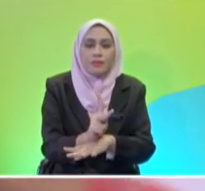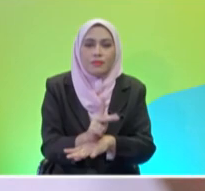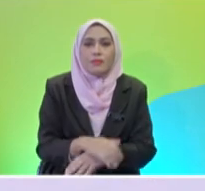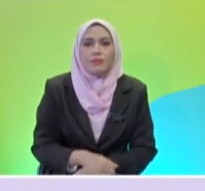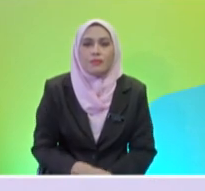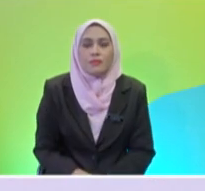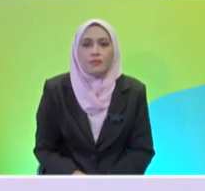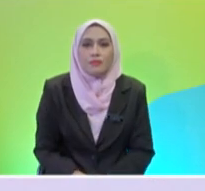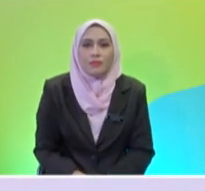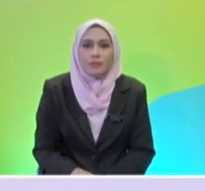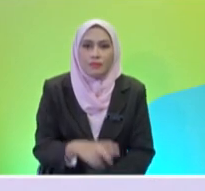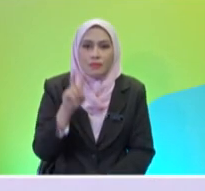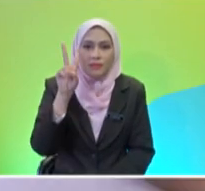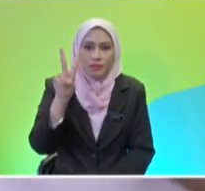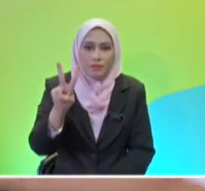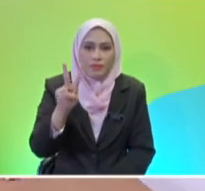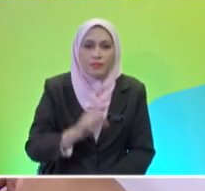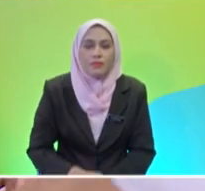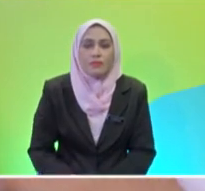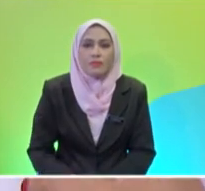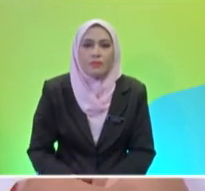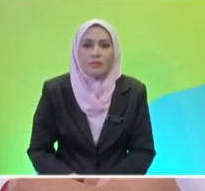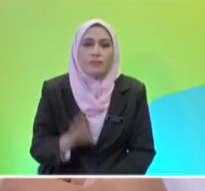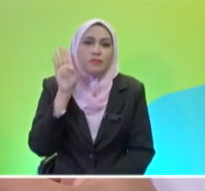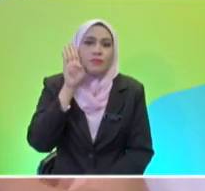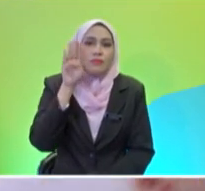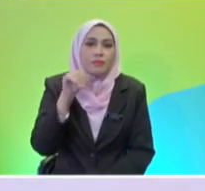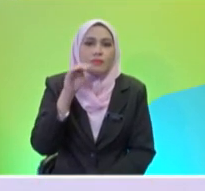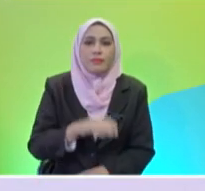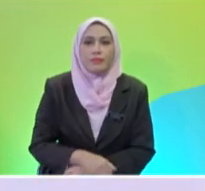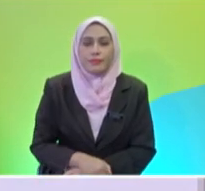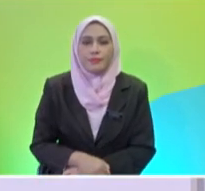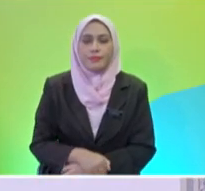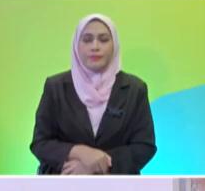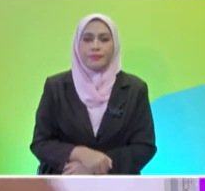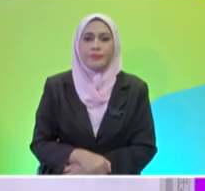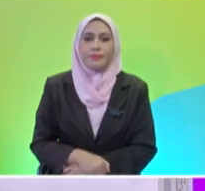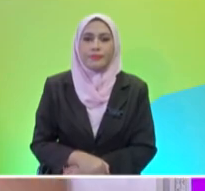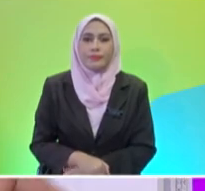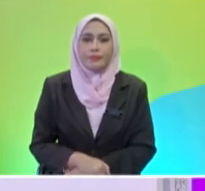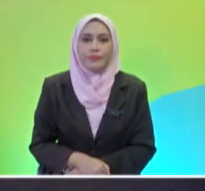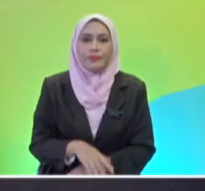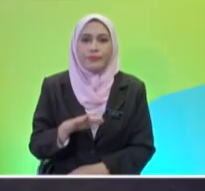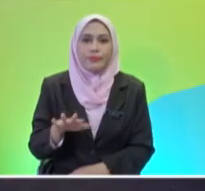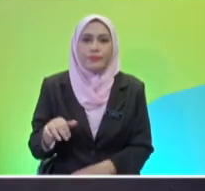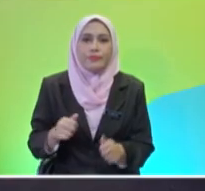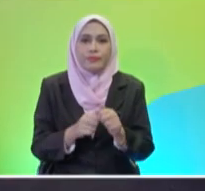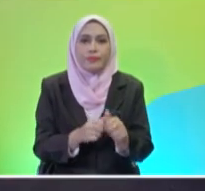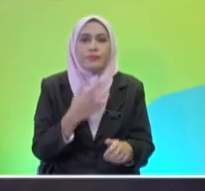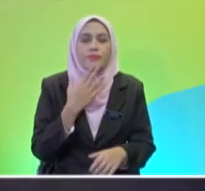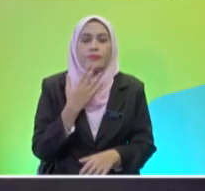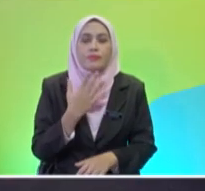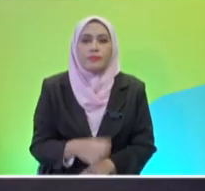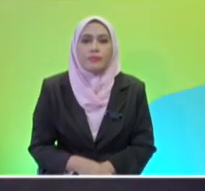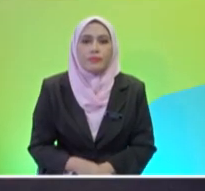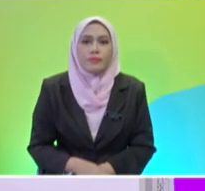Pepatung. Okey, yang kedua, lebah. Okey, ingat ya, kena eja mengikut warna. Okey,